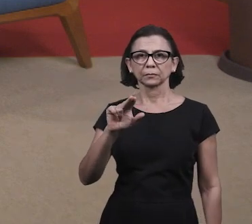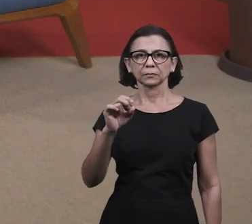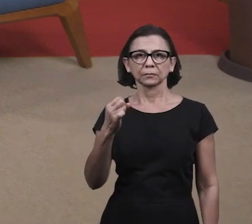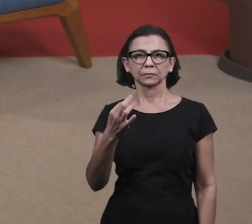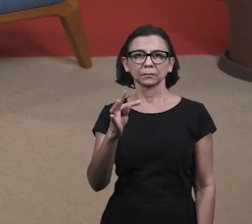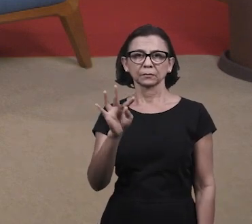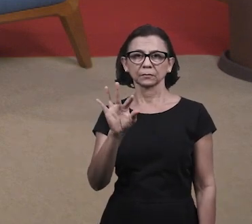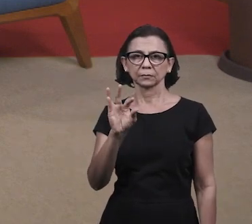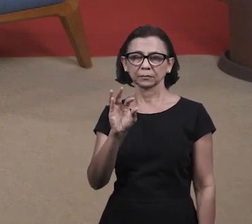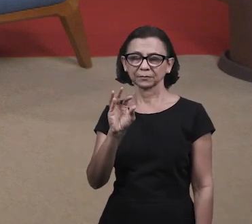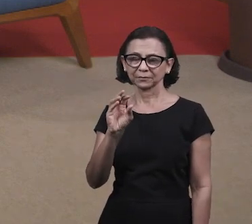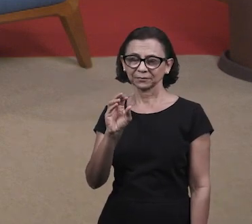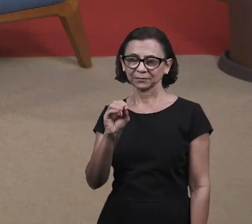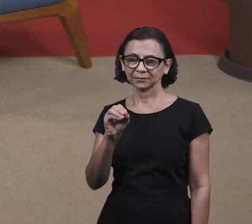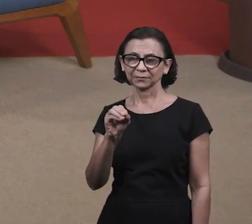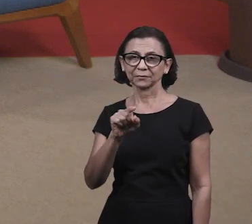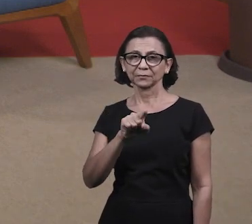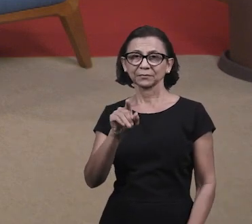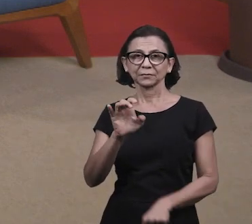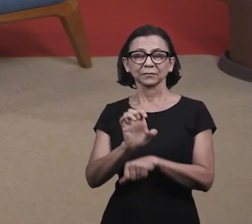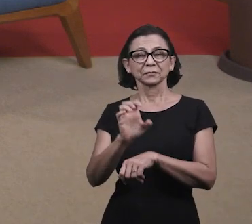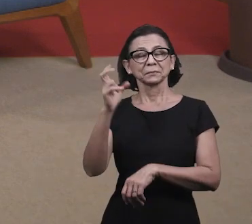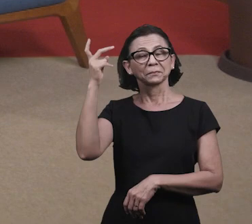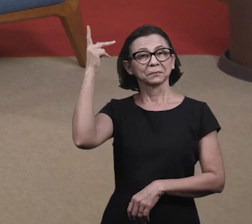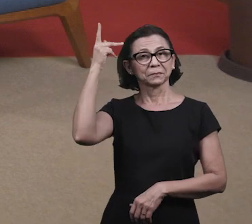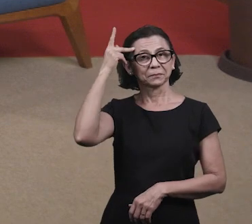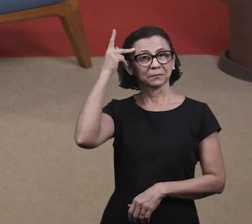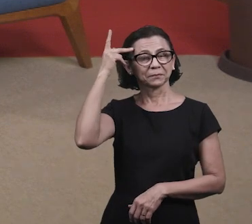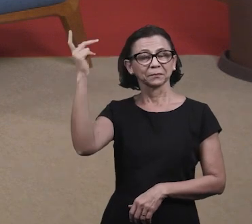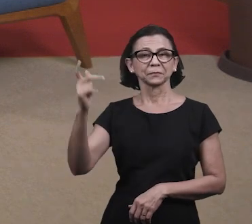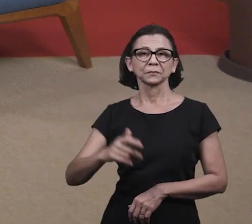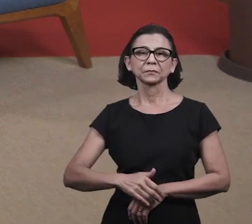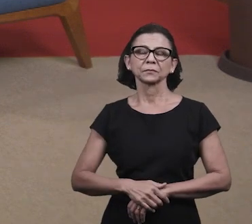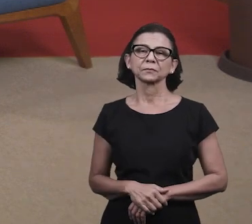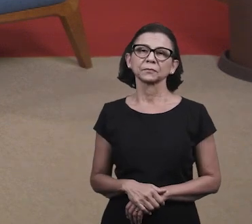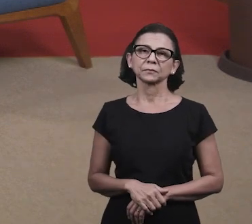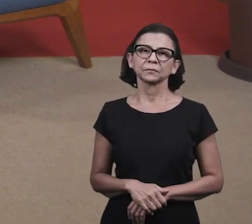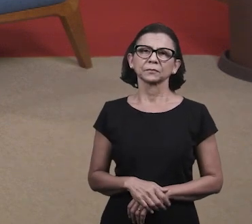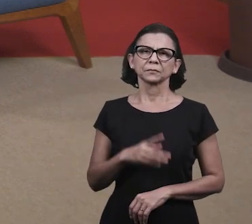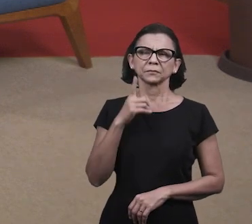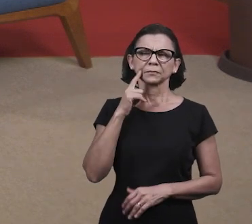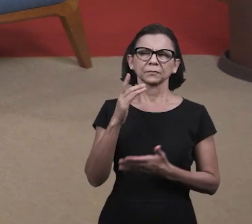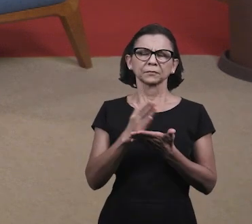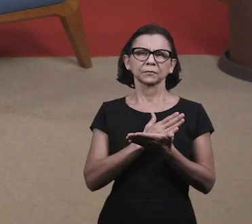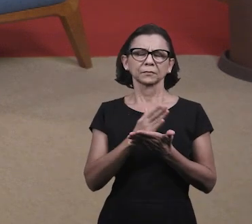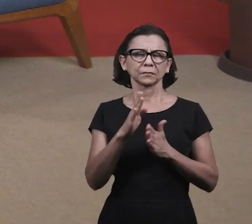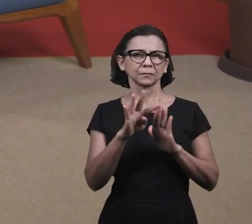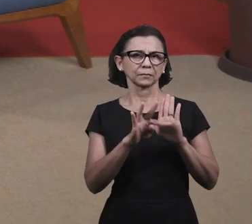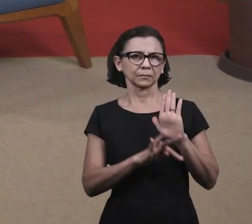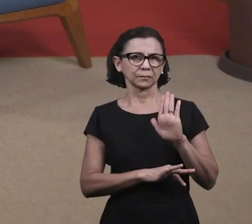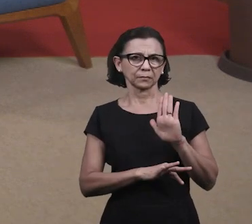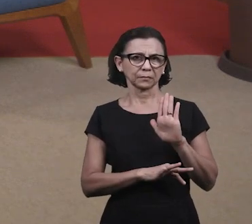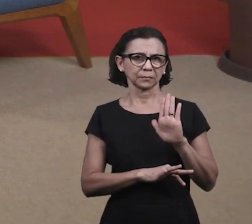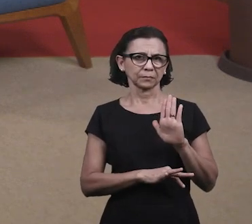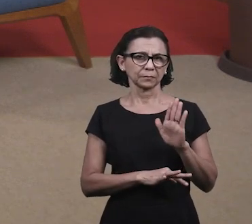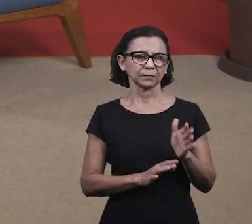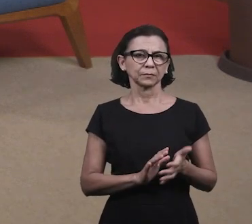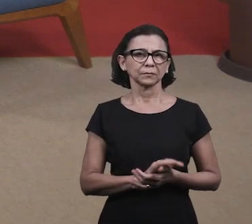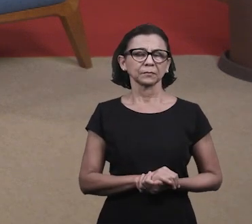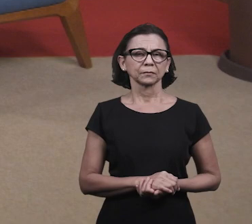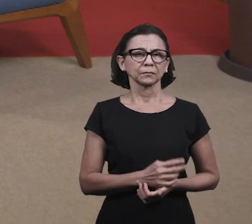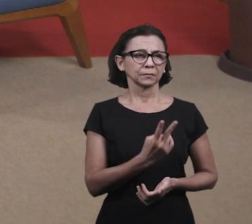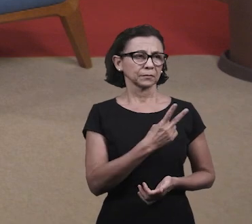Amen. Merci beaucoup, le pasteur Fausto de São José dos Campos, en São Paulo. Maintenant, nous allons